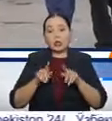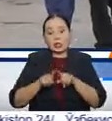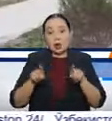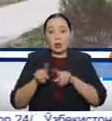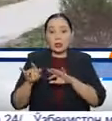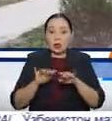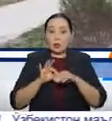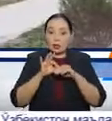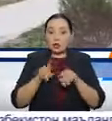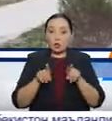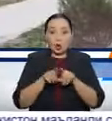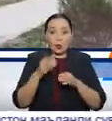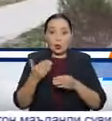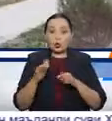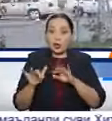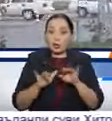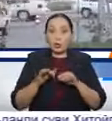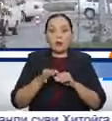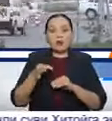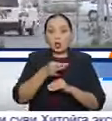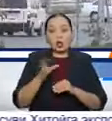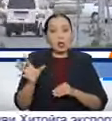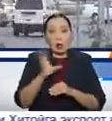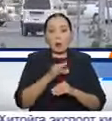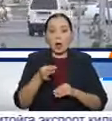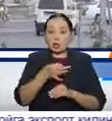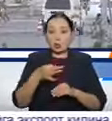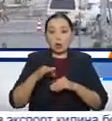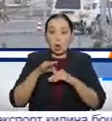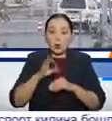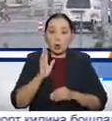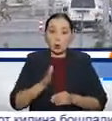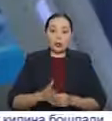tashkil etilmoqda. Bu kabi tashviqot tadbirlari viloyatning barcha hududlarida olib borilmoqda.